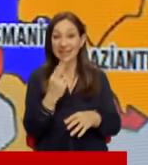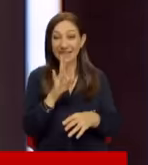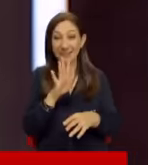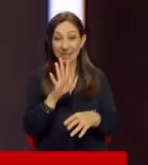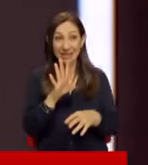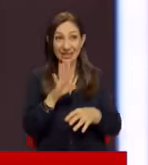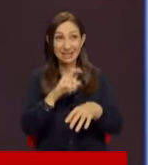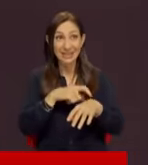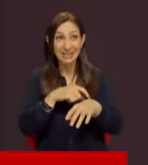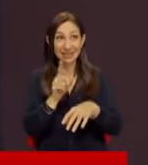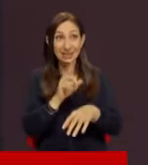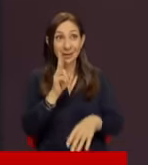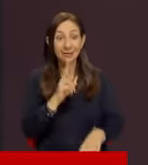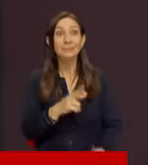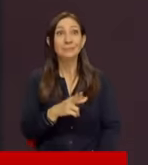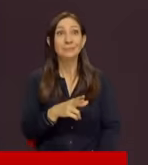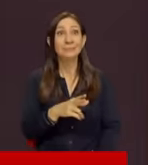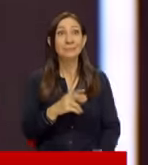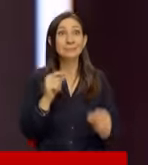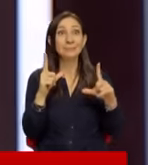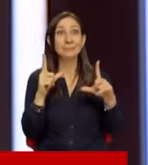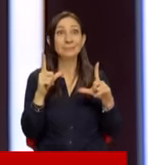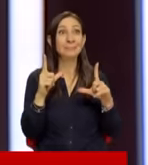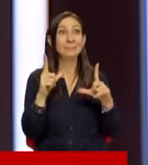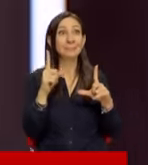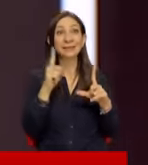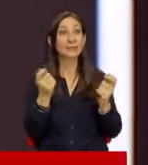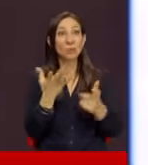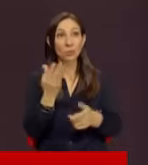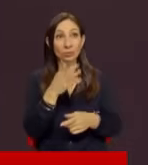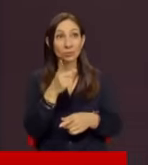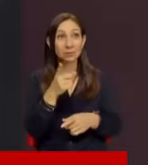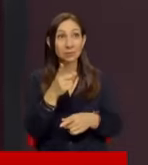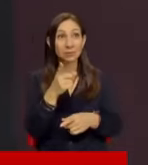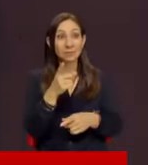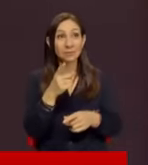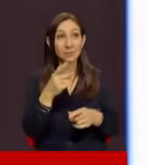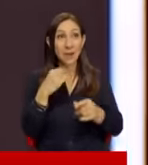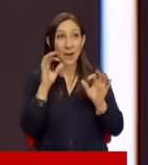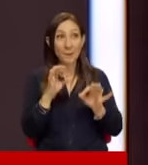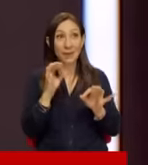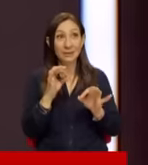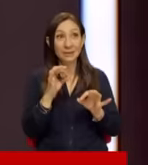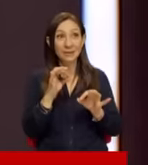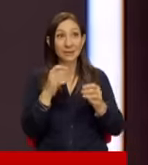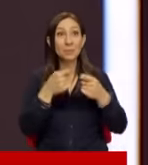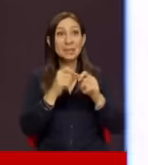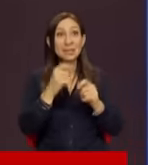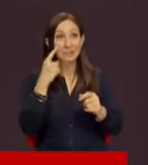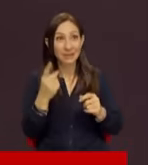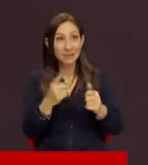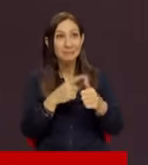saat kurdum. Fakat 7'de böyle zınk diye açtım gözümü ve ilk işim ne oldu biliyor musunuz? Açtım. Bitlis'e